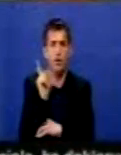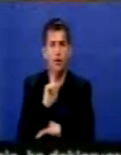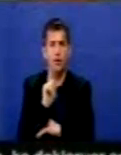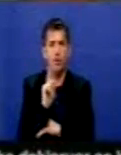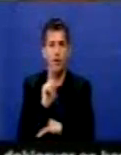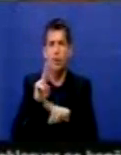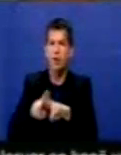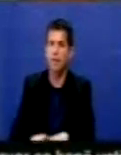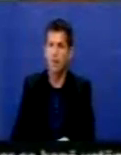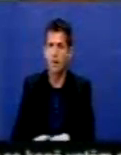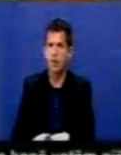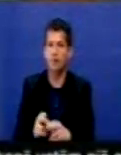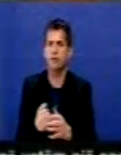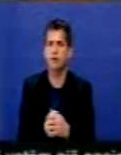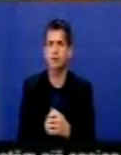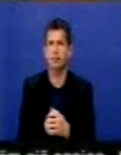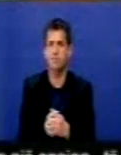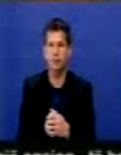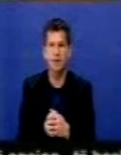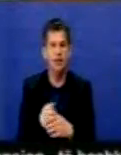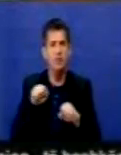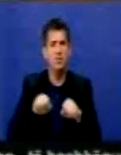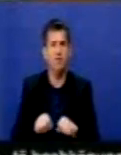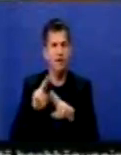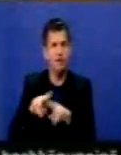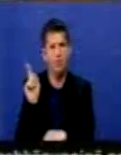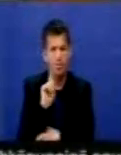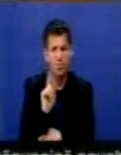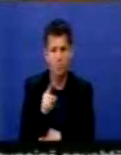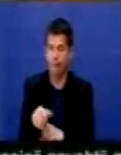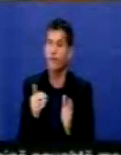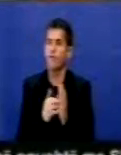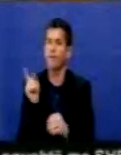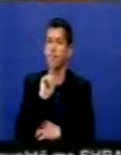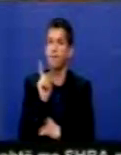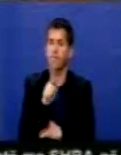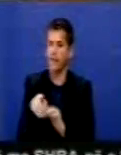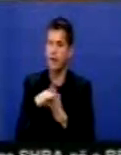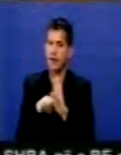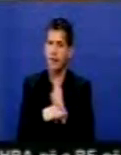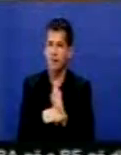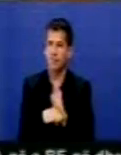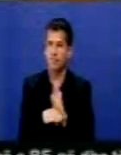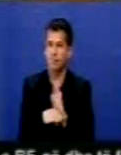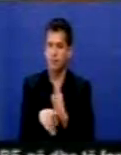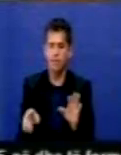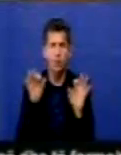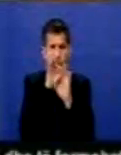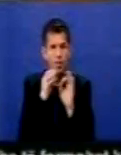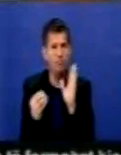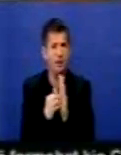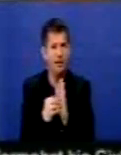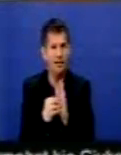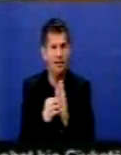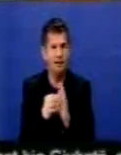vihej në duart e qeverisë, e nuk kemi nevojë për një kso ligji i cili nuk e përmend